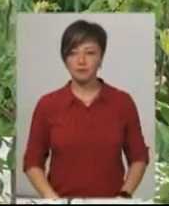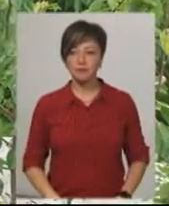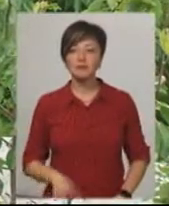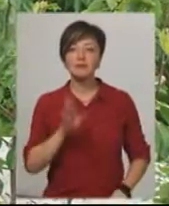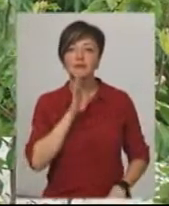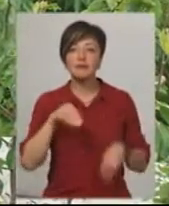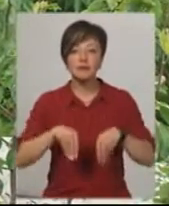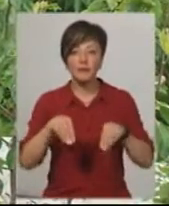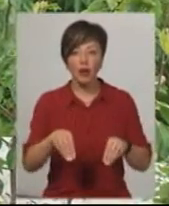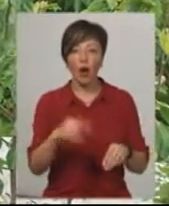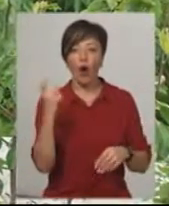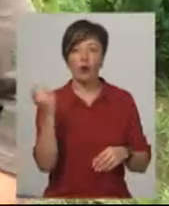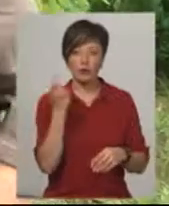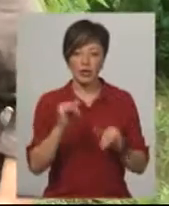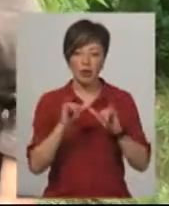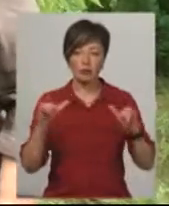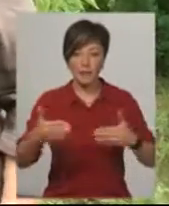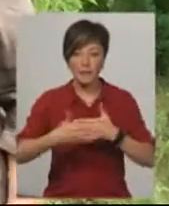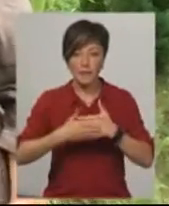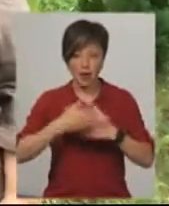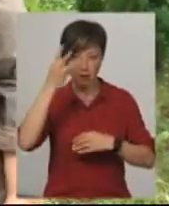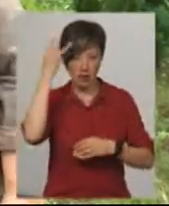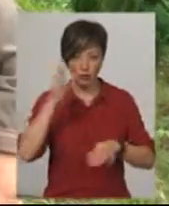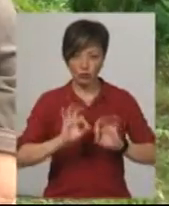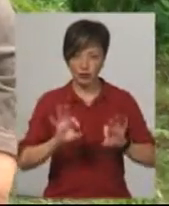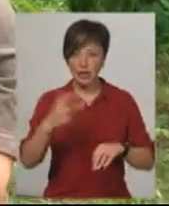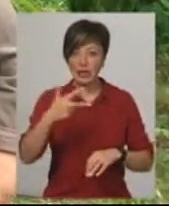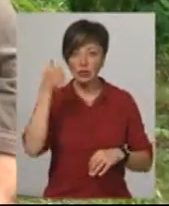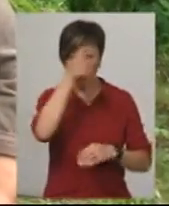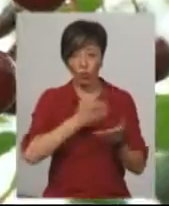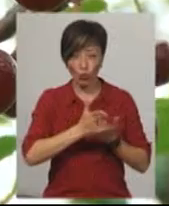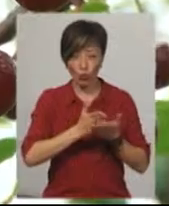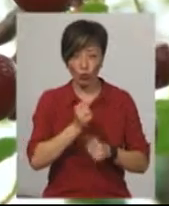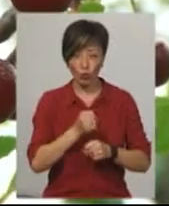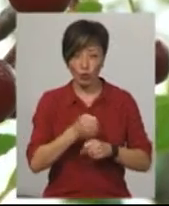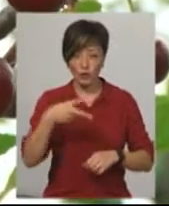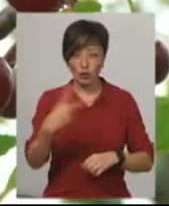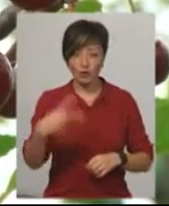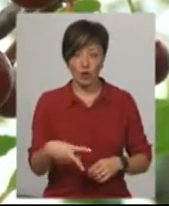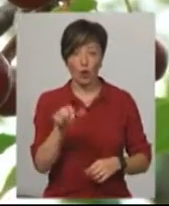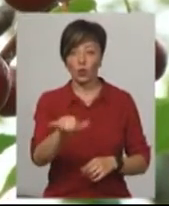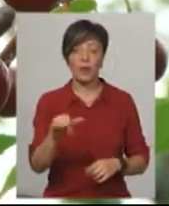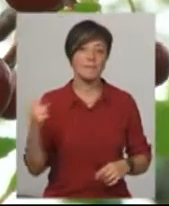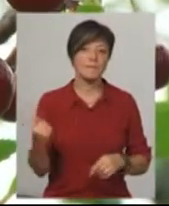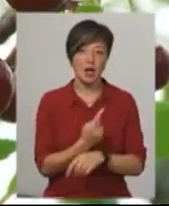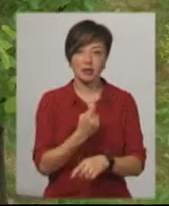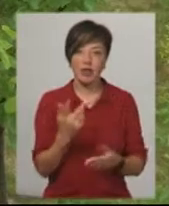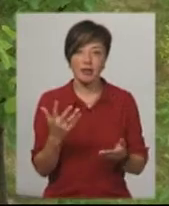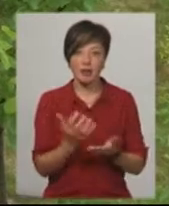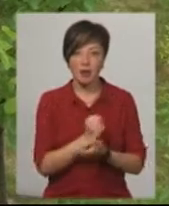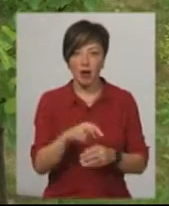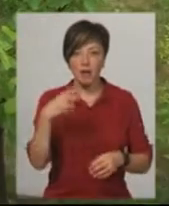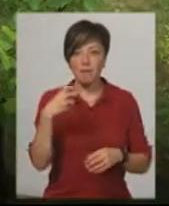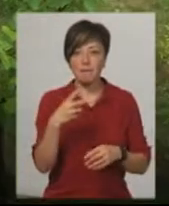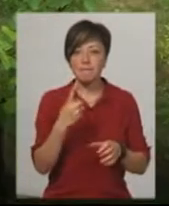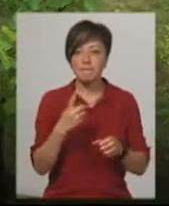Садівниця Тетяна Васильєва, господиня розплідника неподалік Хмельницького, каже, за 30 років роботи в 2020-му в неї вперше не вродили кісточкові.